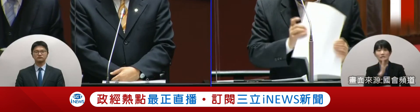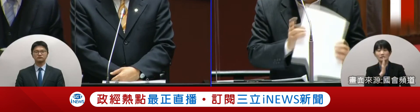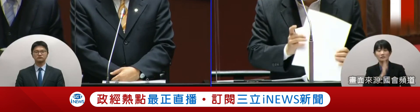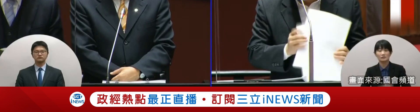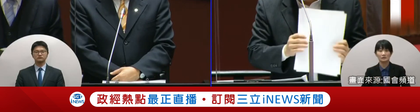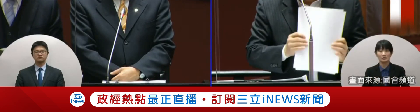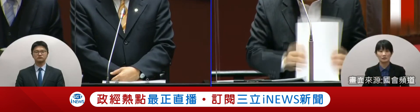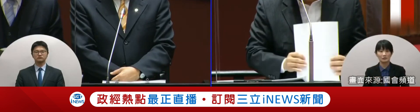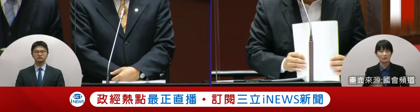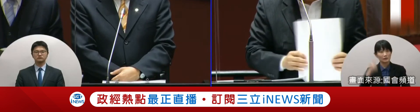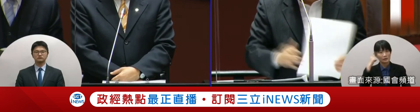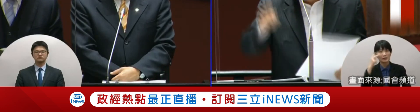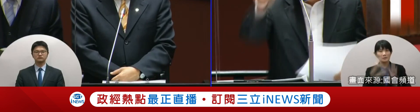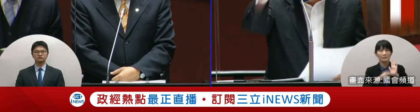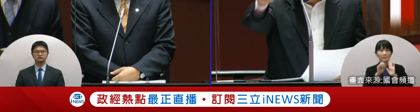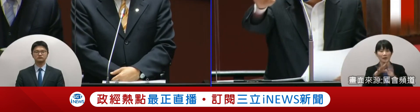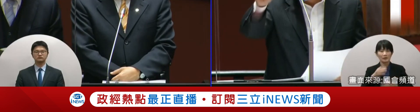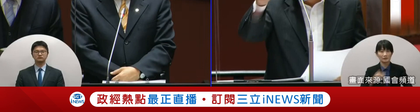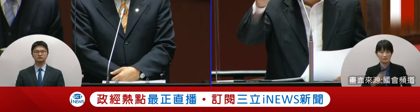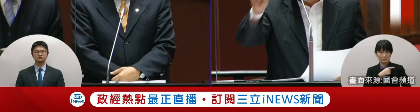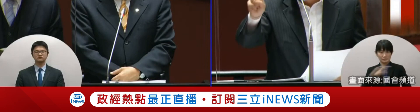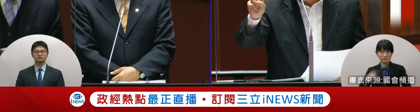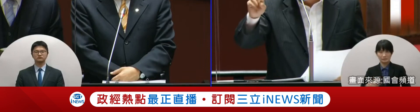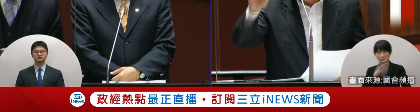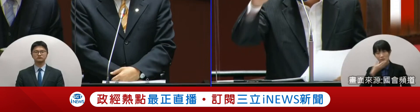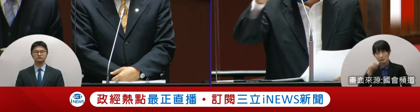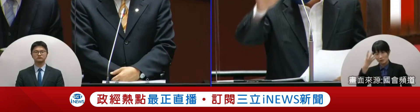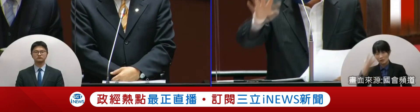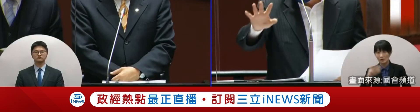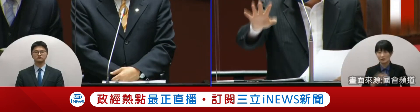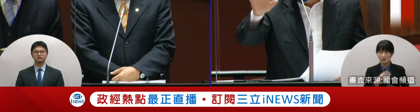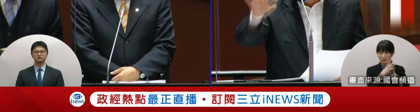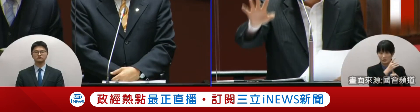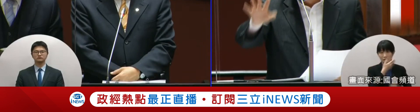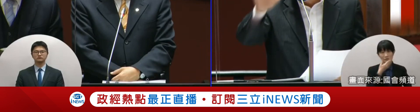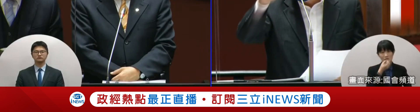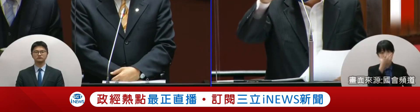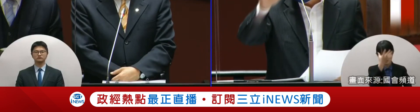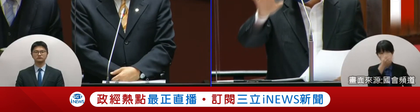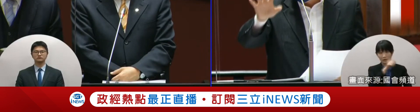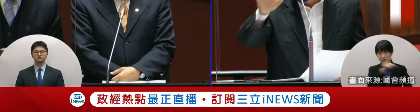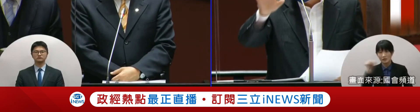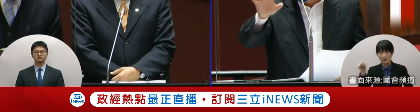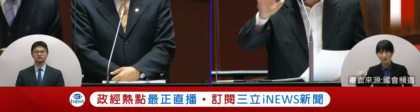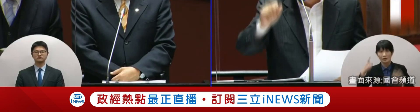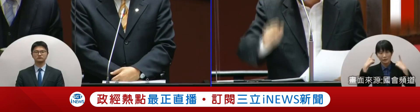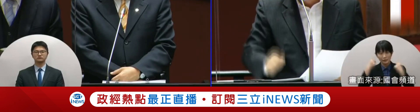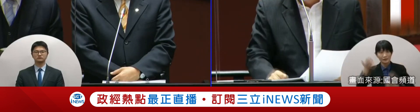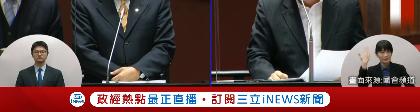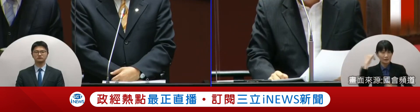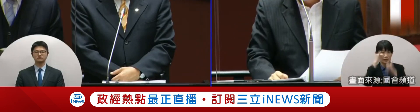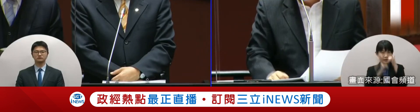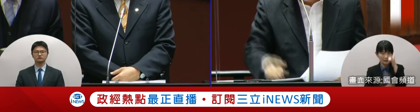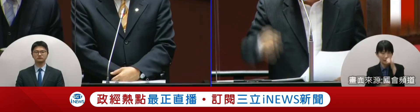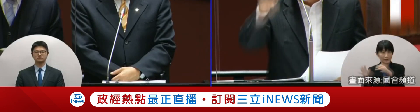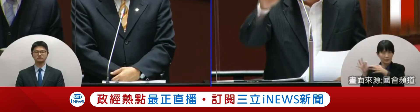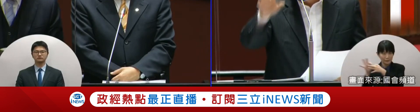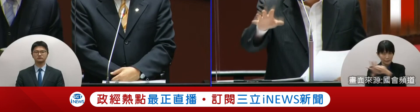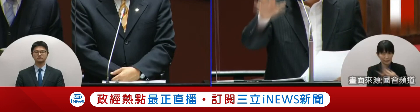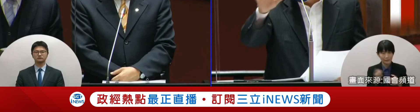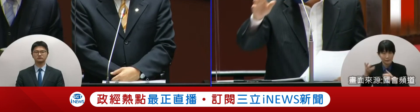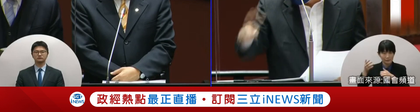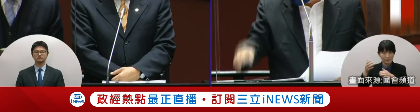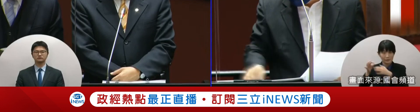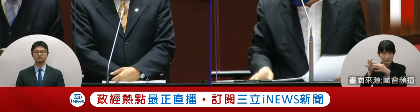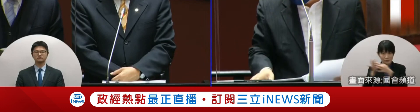部分是，北京清华跟新竹清华，它本来就有很深的历史的一个渊源，所以